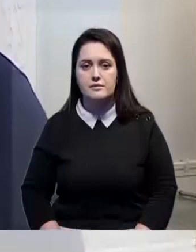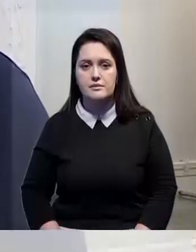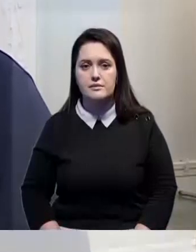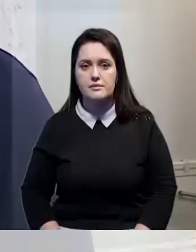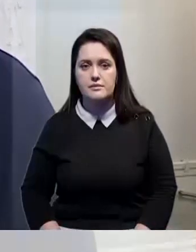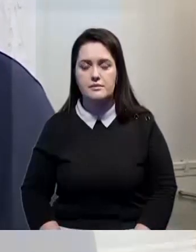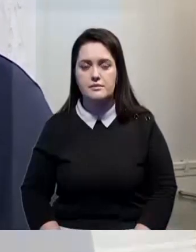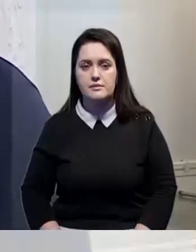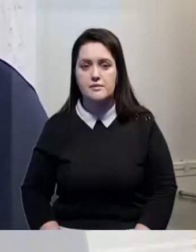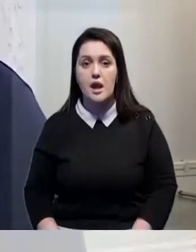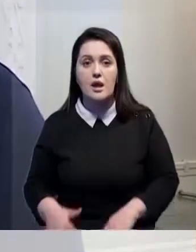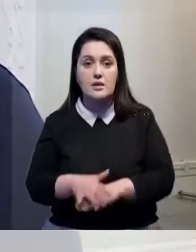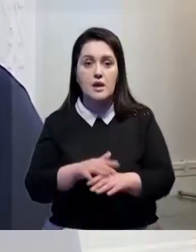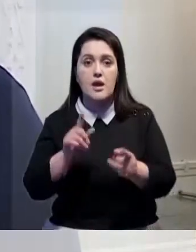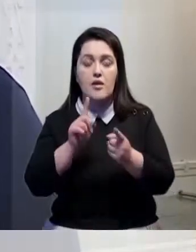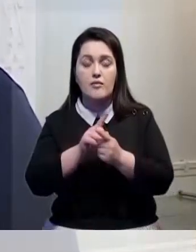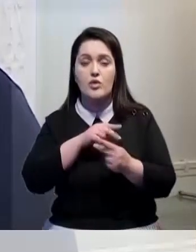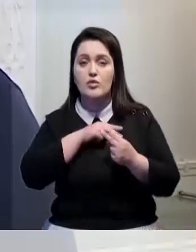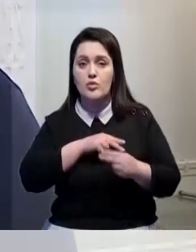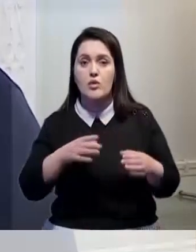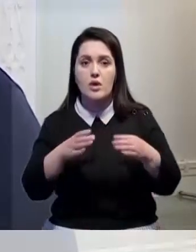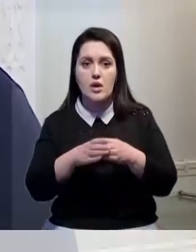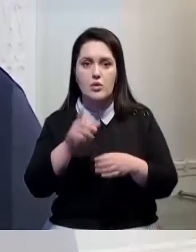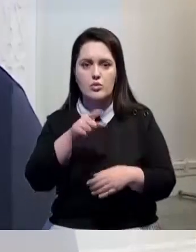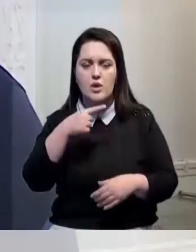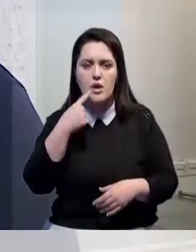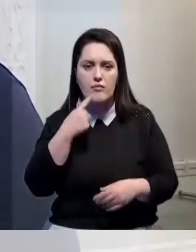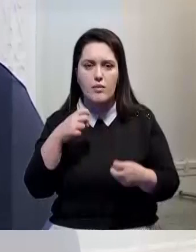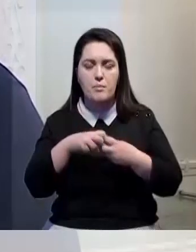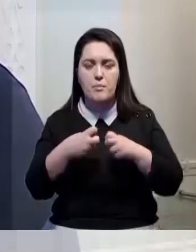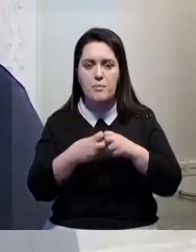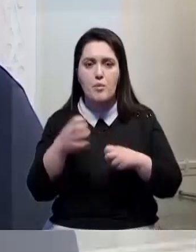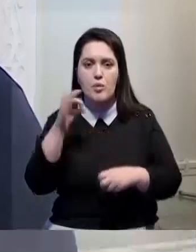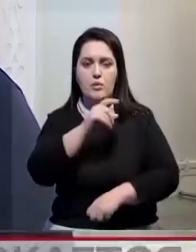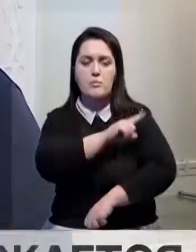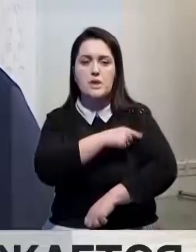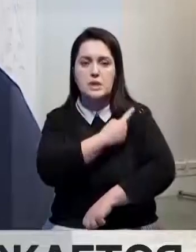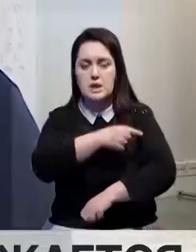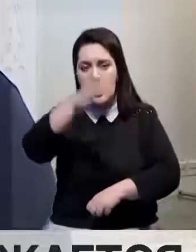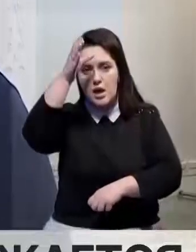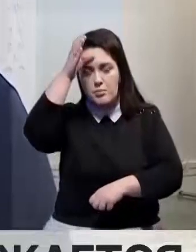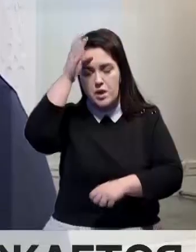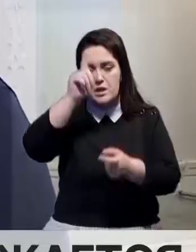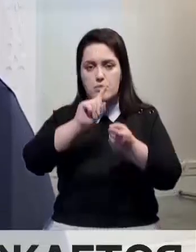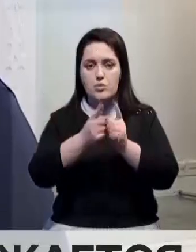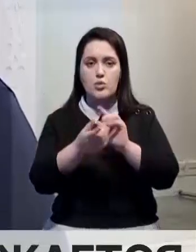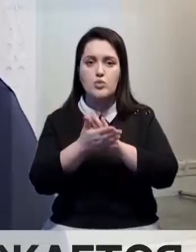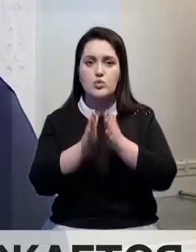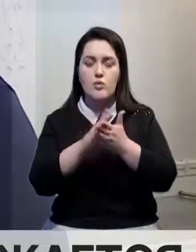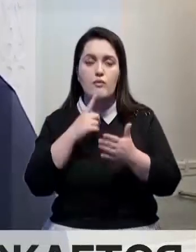На встречах с населением и трудовыми коллективами люди говорят о проблемах в сфере медицины, образования, об изменении условий